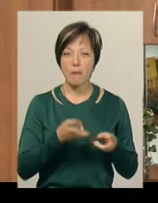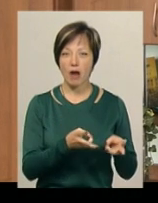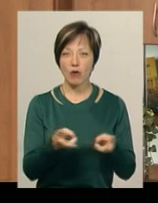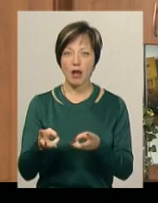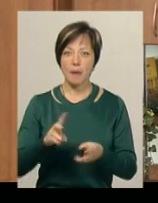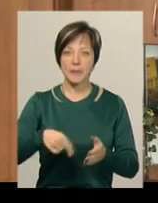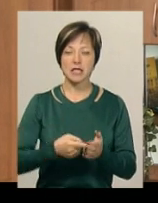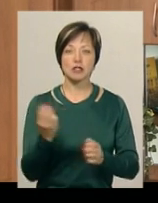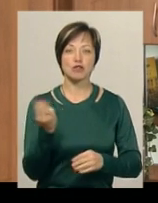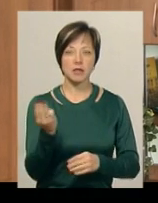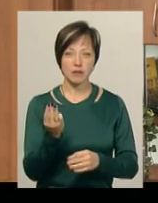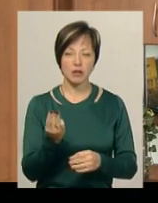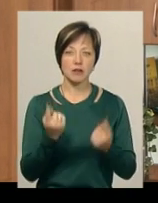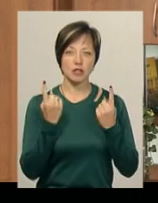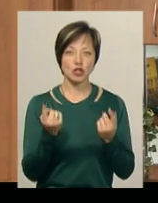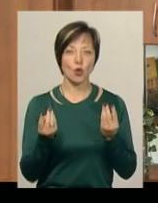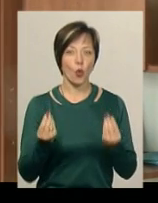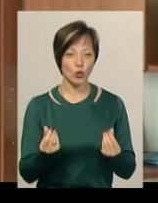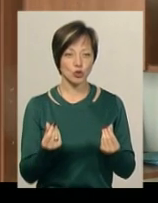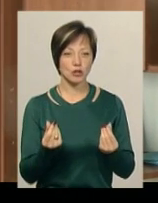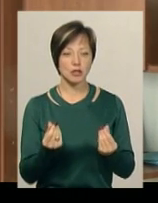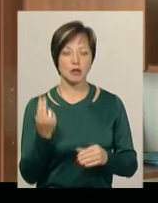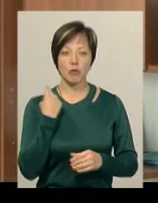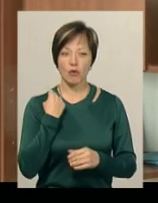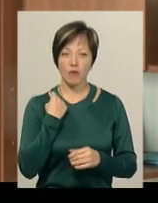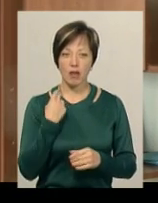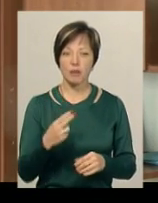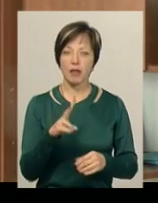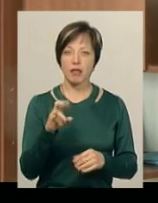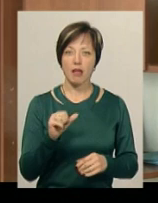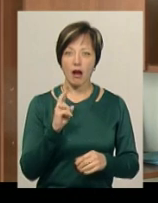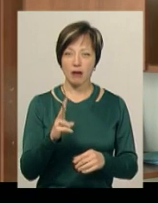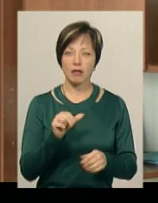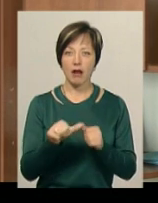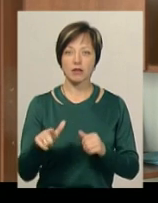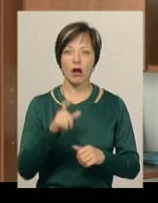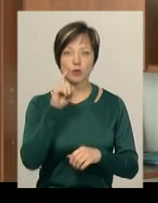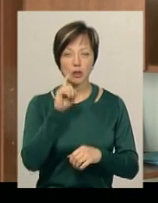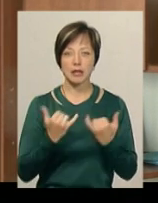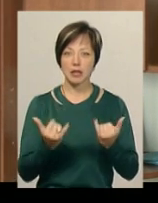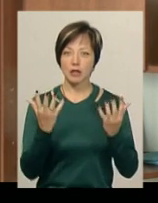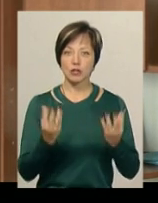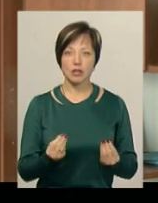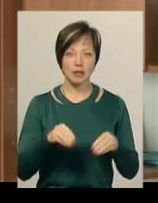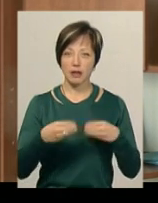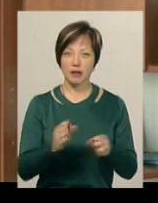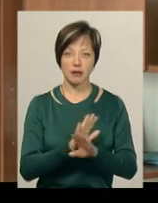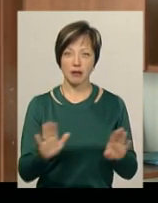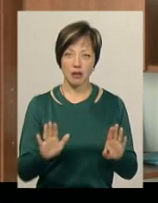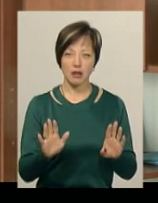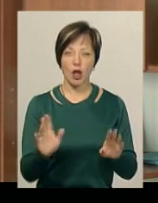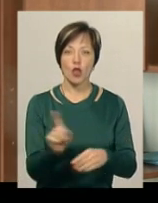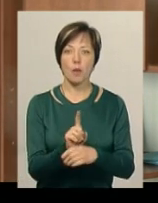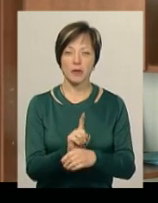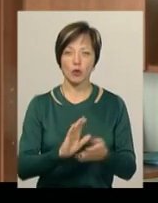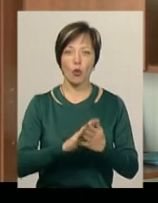Шепетівку, значні кошти заборгувало перед НАК «Нафтогазом України», тому на даний час їм не надали номінацію,